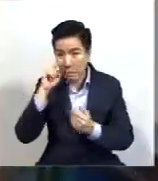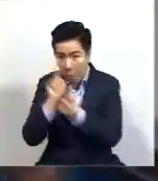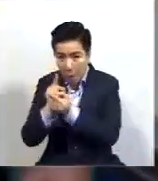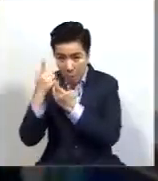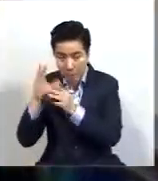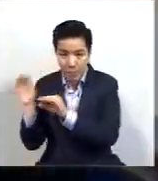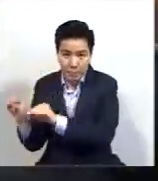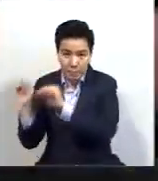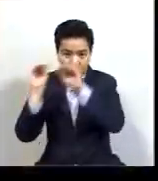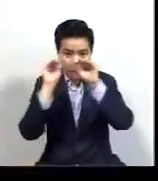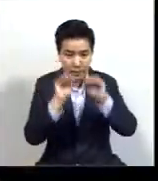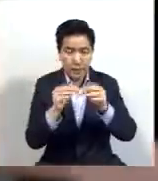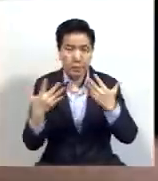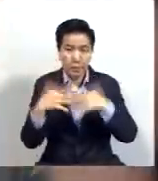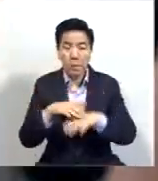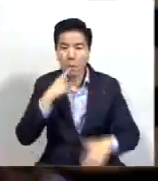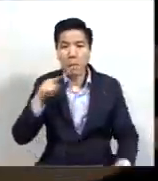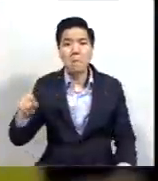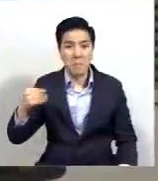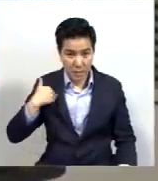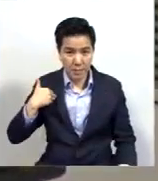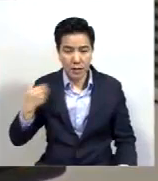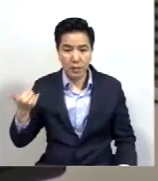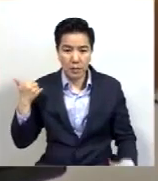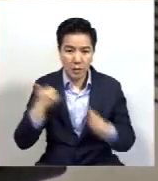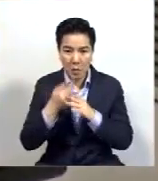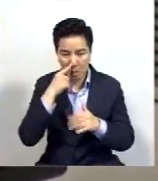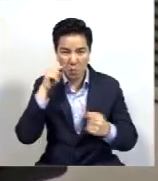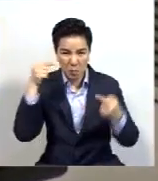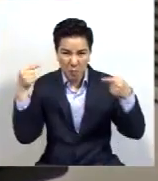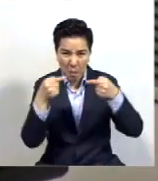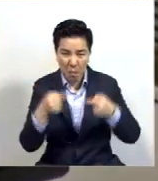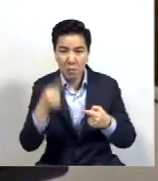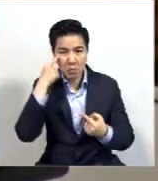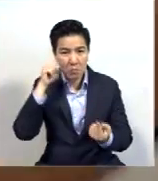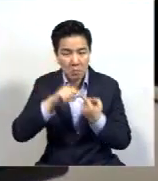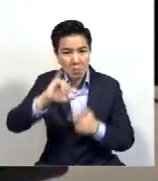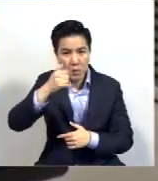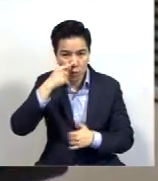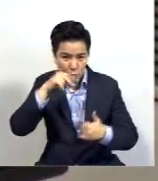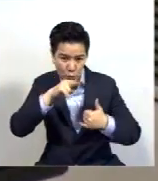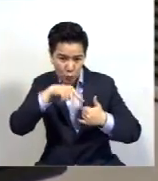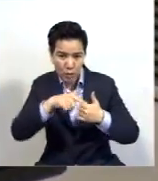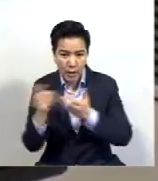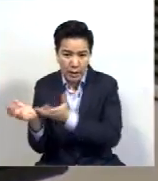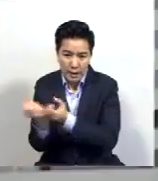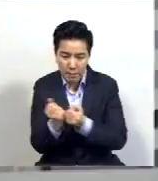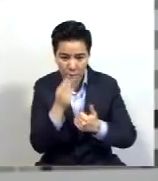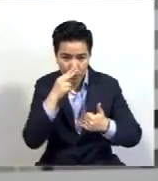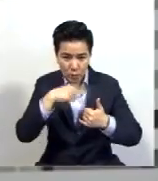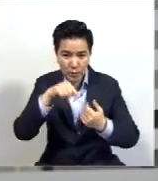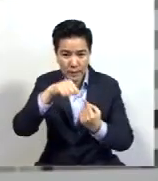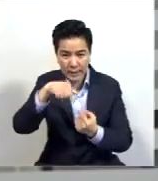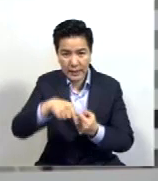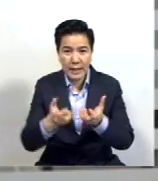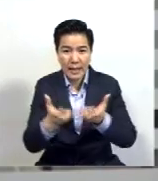แล้วก็จะมีการประสานมาว่ามีผู้ป่วยที่ครบข้อบ่งชี้ที่จะต้องรับตัวมาพิสูจน์ทราบนัก